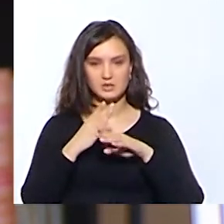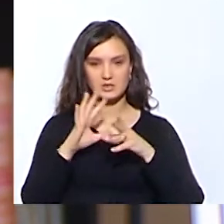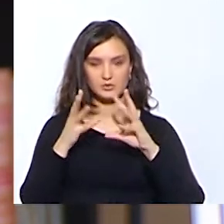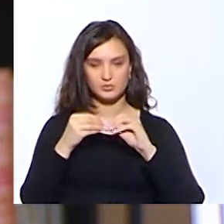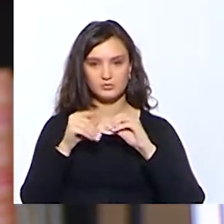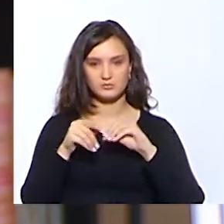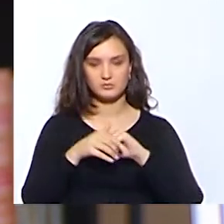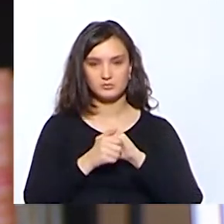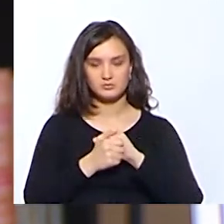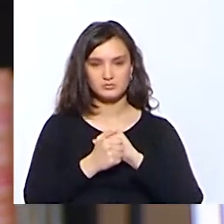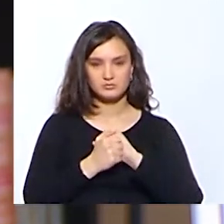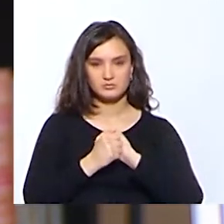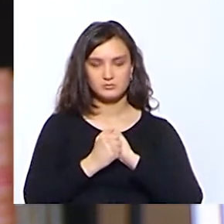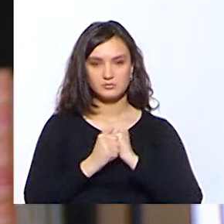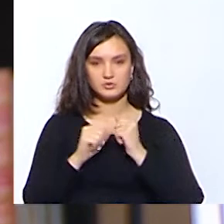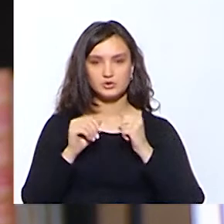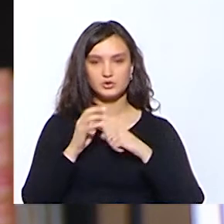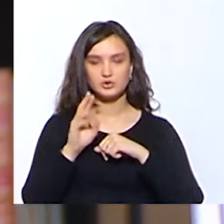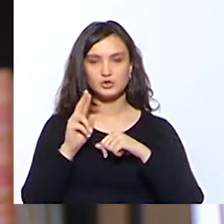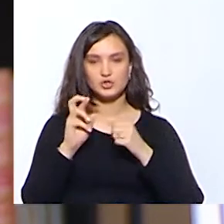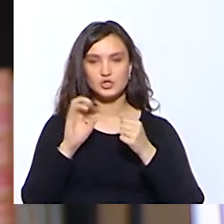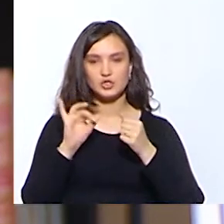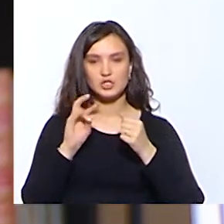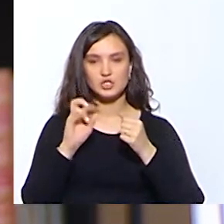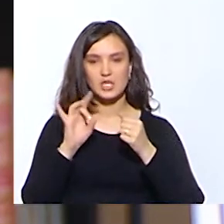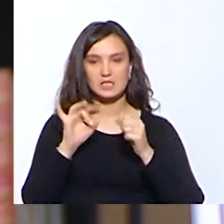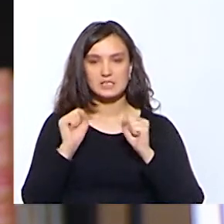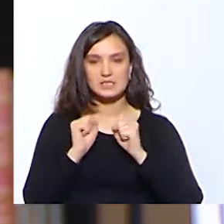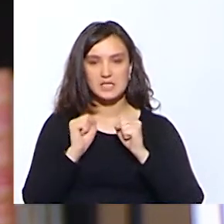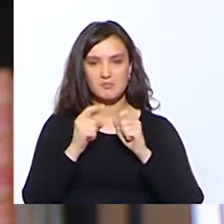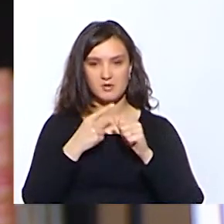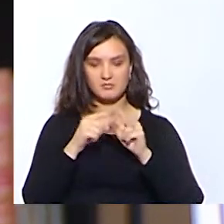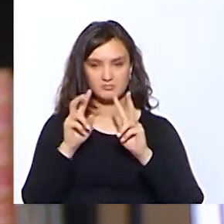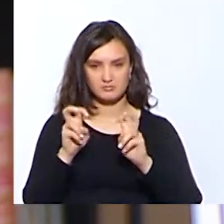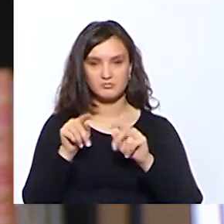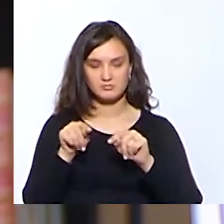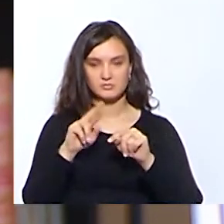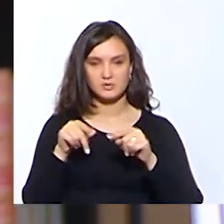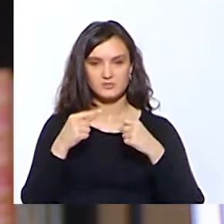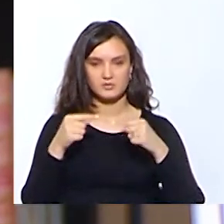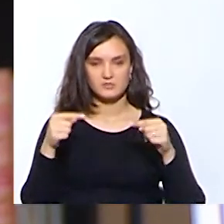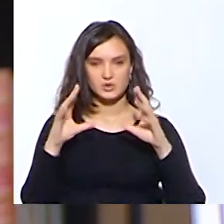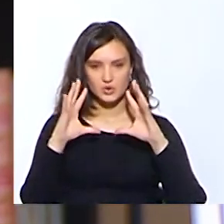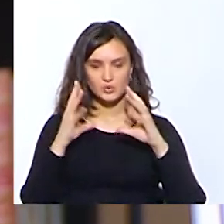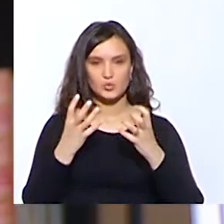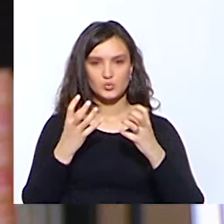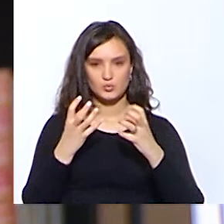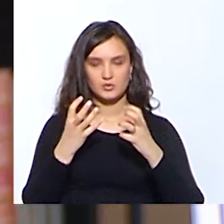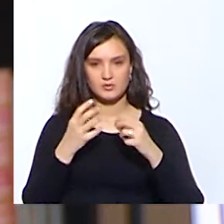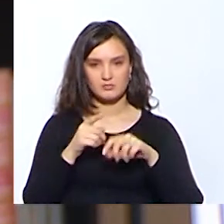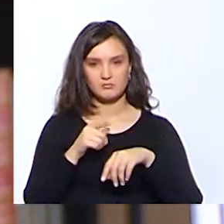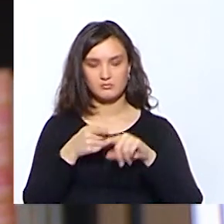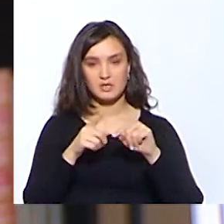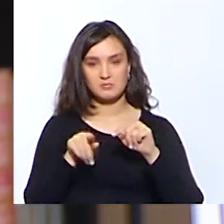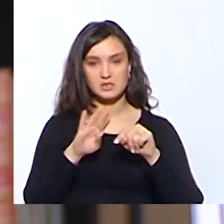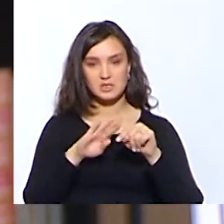ძირითადად ხოლმე ეგრეთ წოდებული ჭინჭრის ციებაში, ურტიკარიაში და უფრო იშვიათად სხვა, უფრო ისეთი სერიოზული გამოვლინებები.